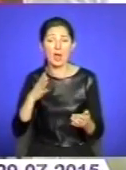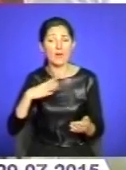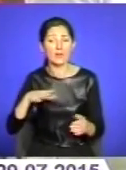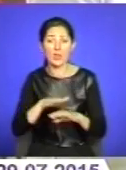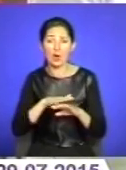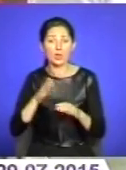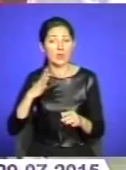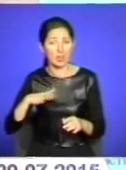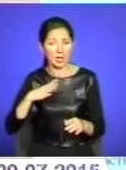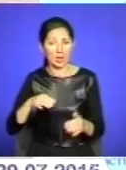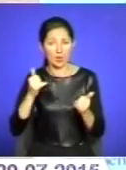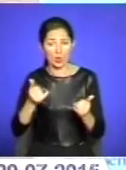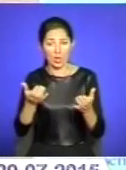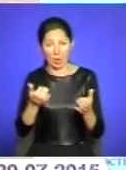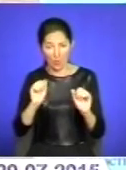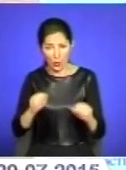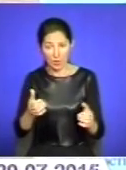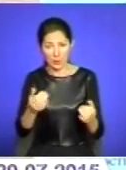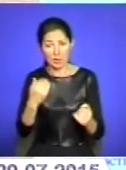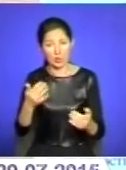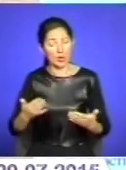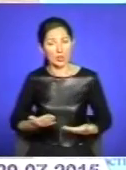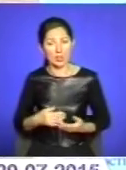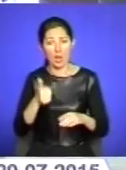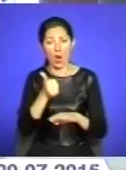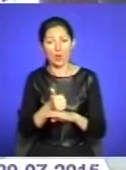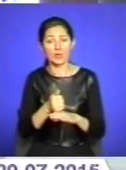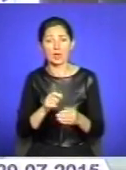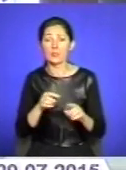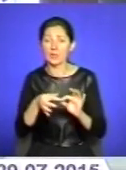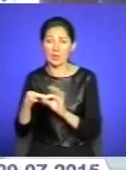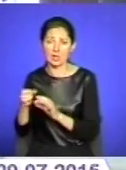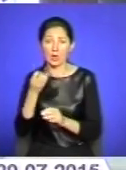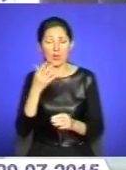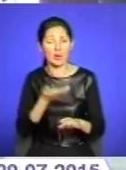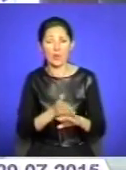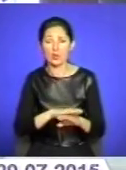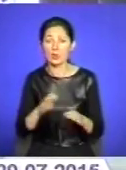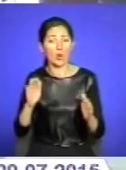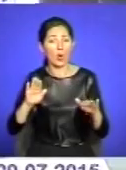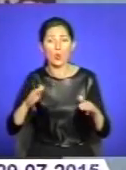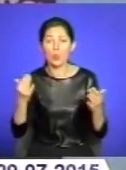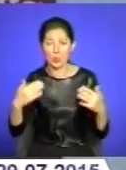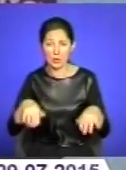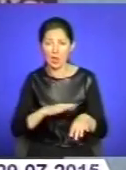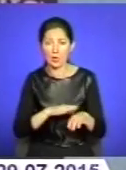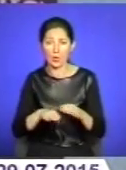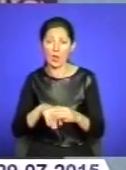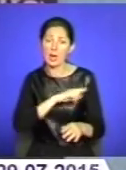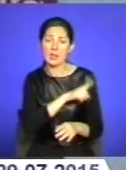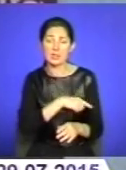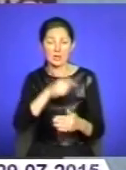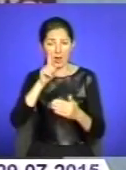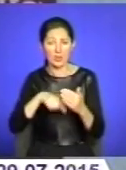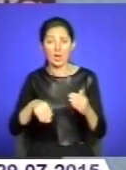з його життя основні постулати. Коли важко, не опускай руки. А сила віри допоможе вибратися із найглибшої прірви. Тому, коли перед